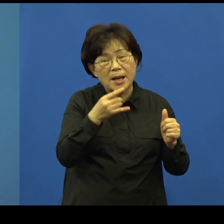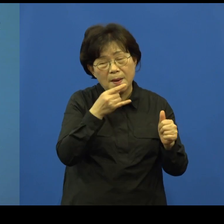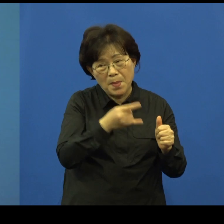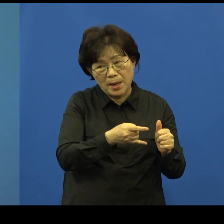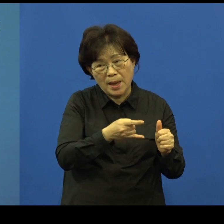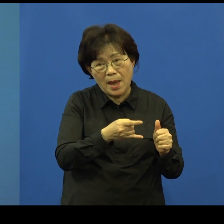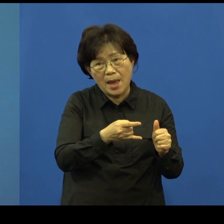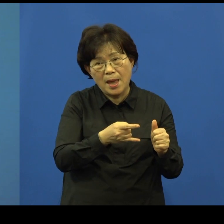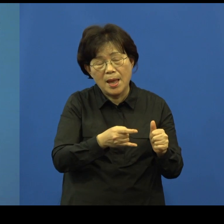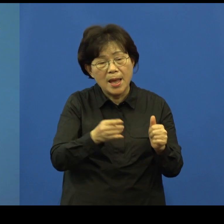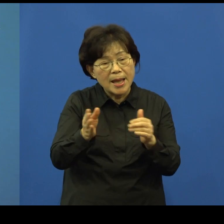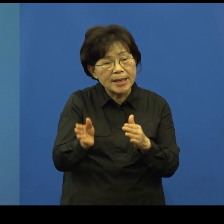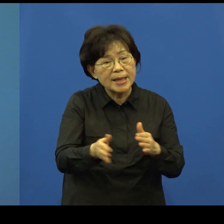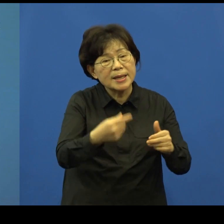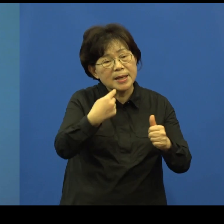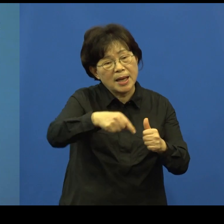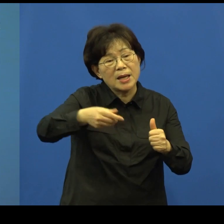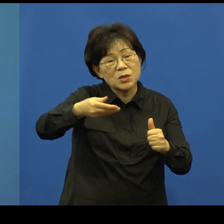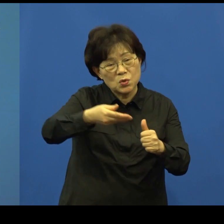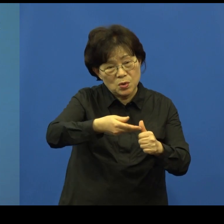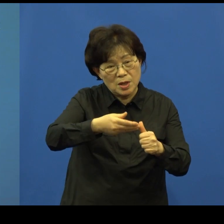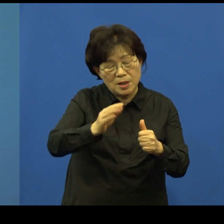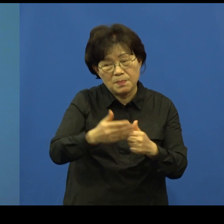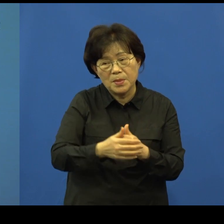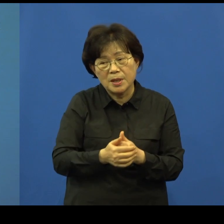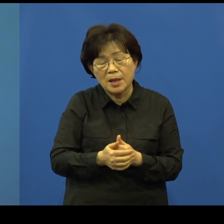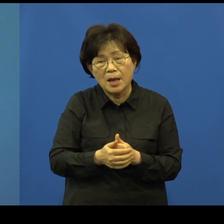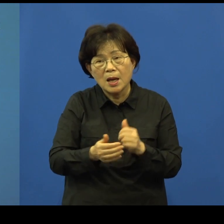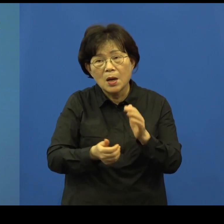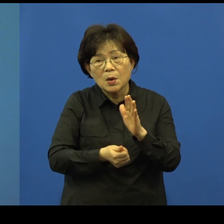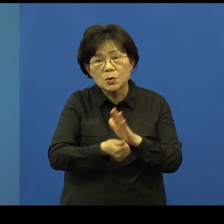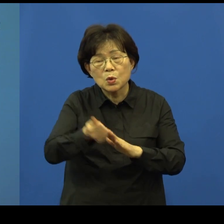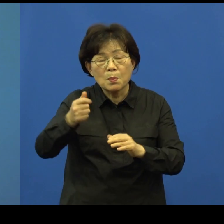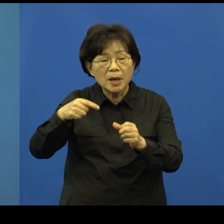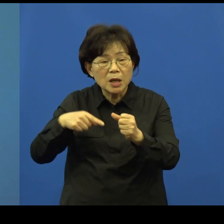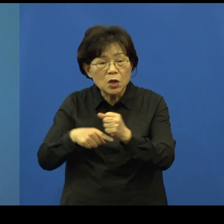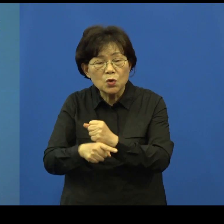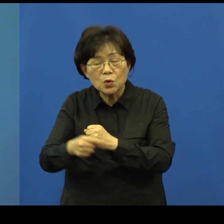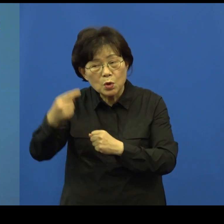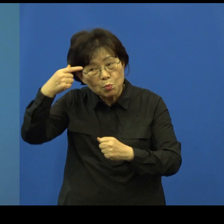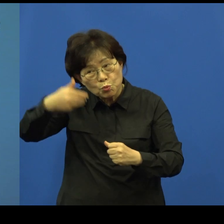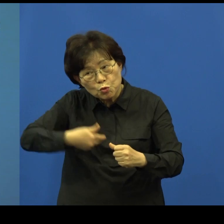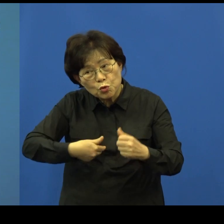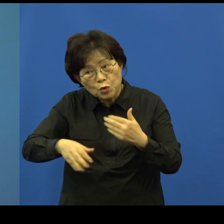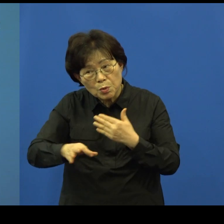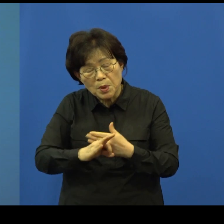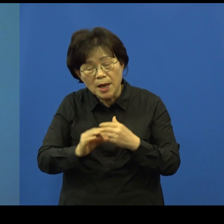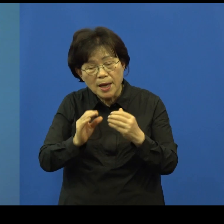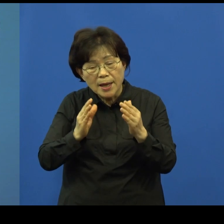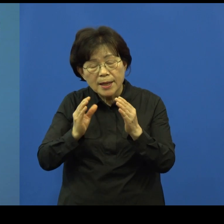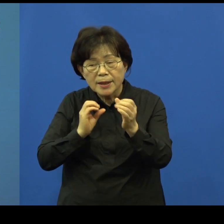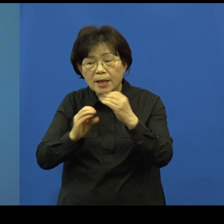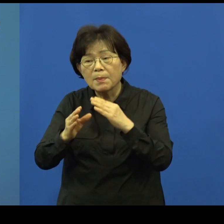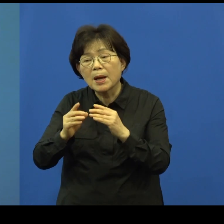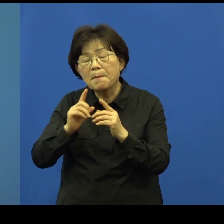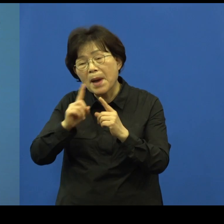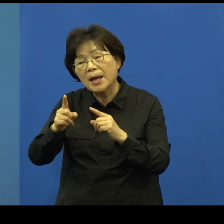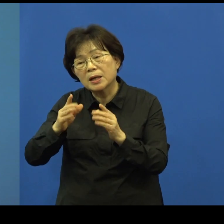그죠? 길을 가르쳐 주는 거죠. 소망의 이유를 묻는 자에게 대답할 것을 항상 준비하고 있으라.